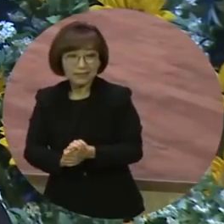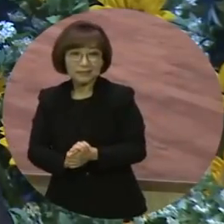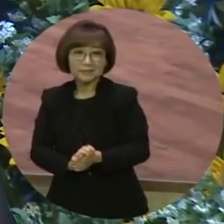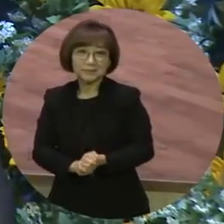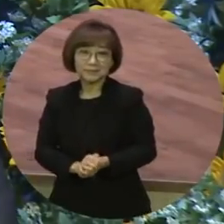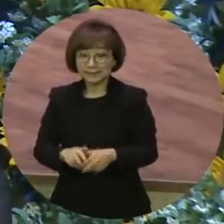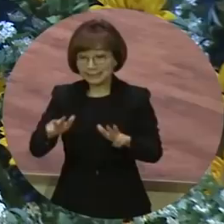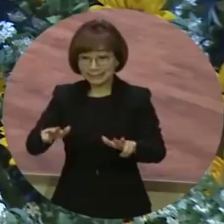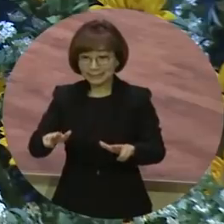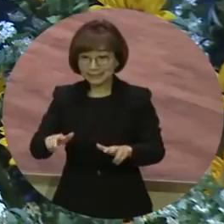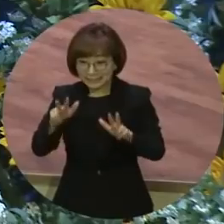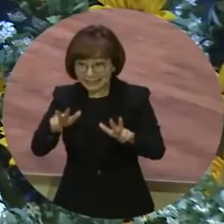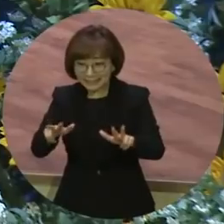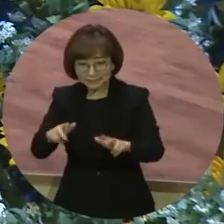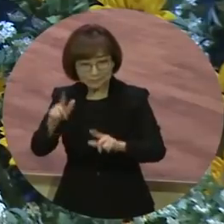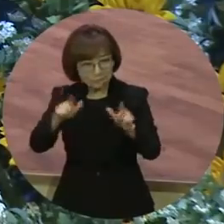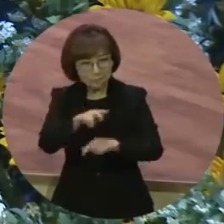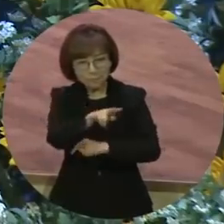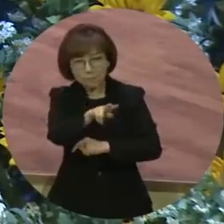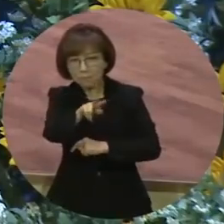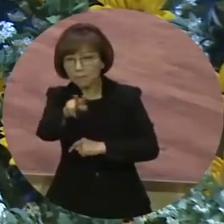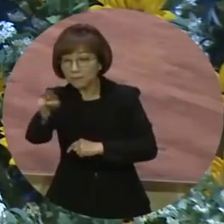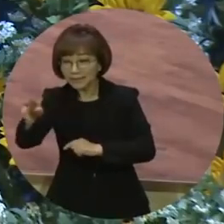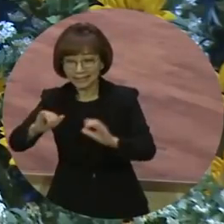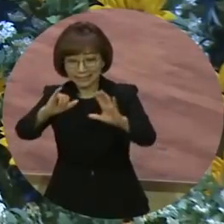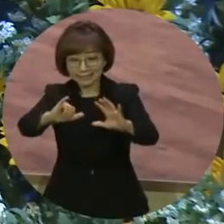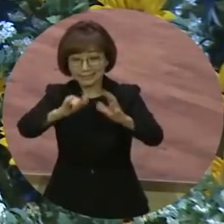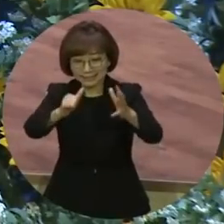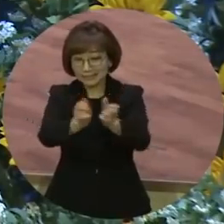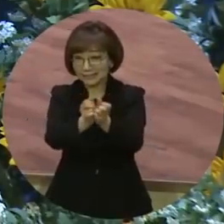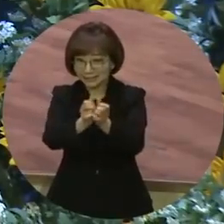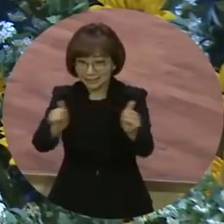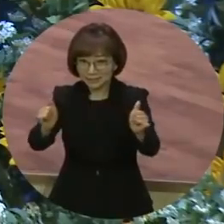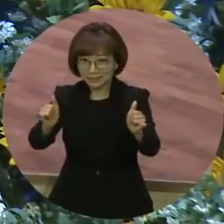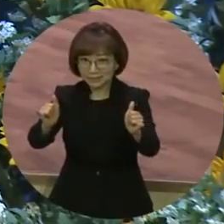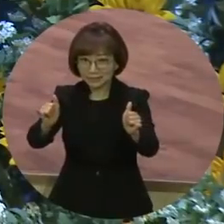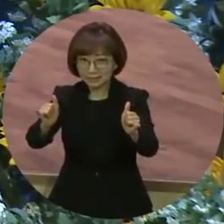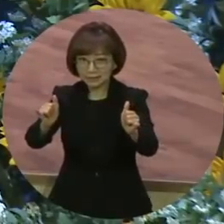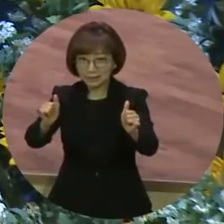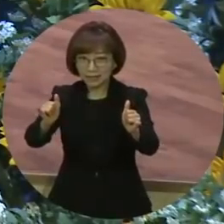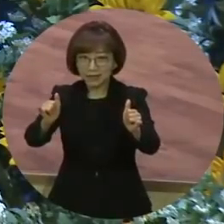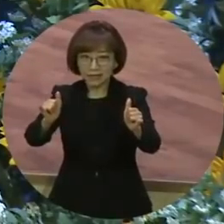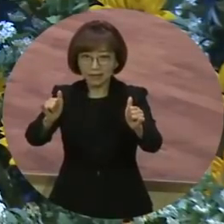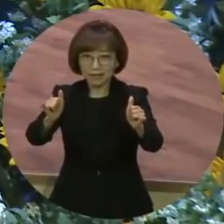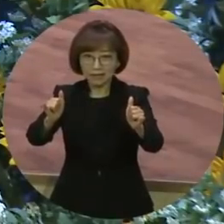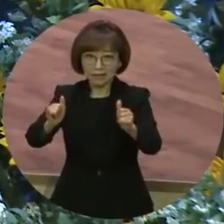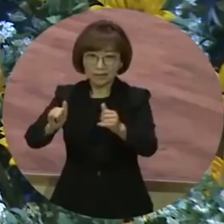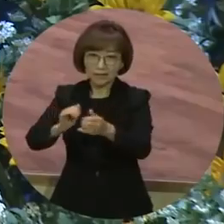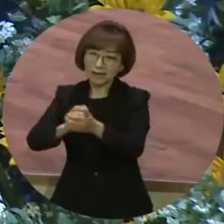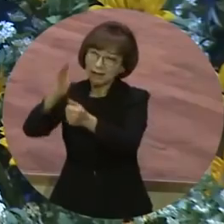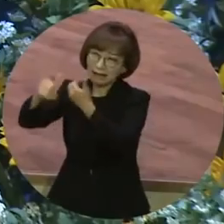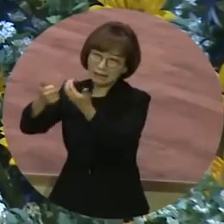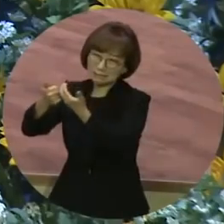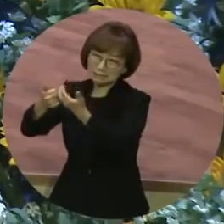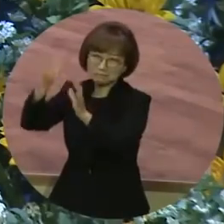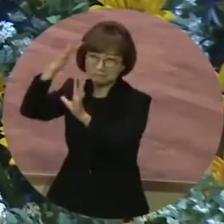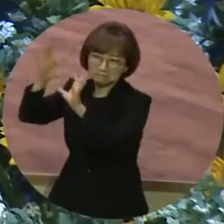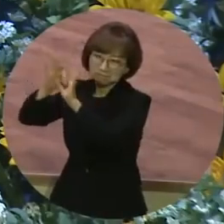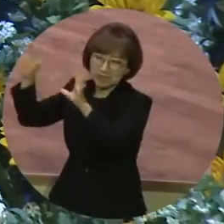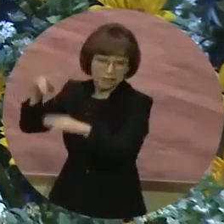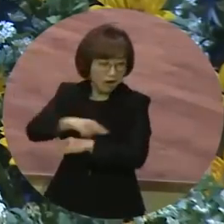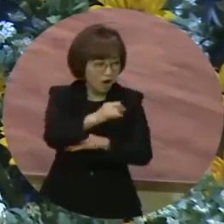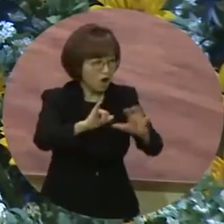속에서 살펴보면 전부 다 세상 사람들은 세상에 관심이 많아요. 세상 뉴스에 세상 돌아가는